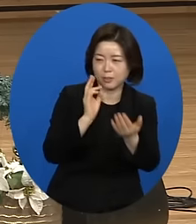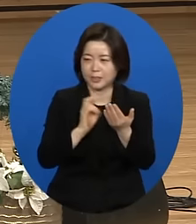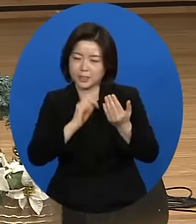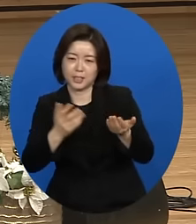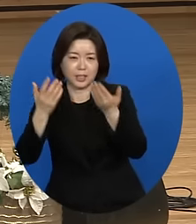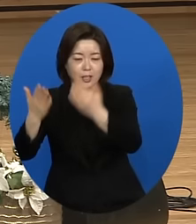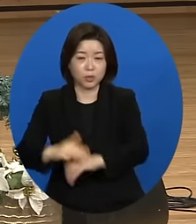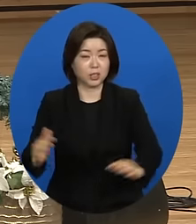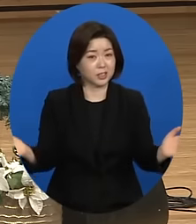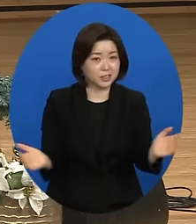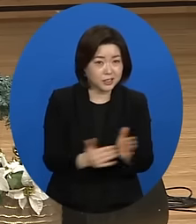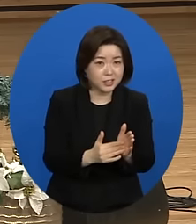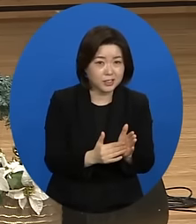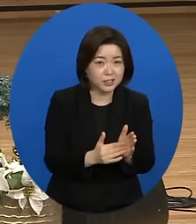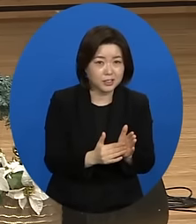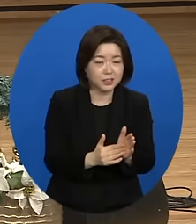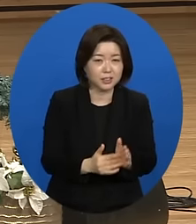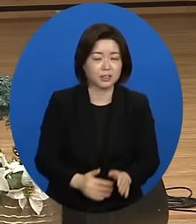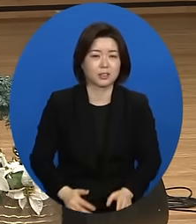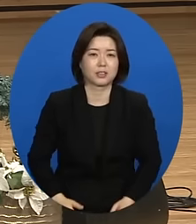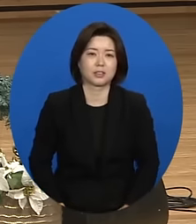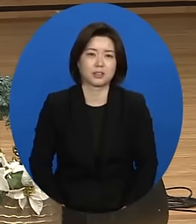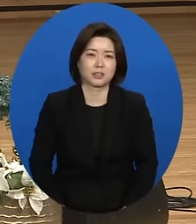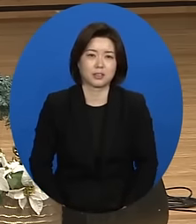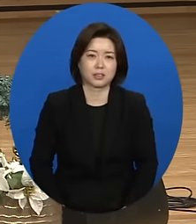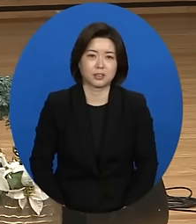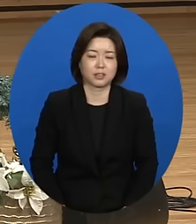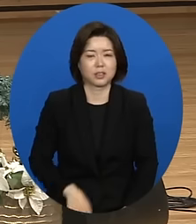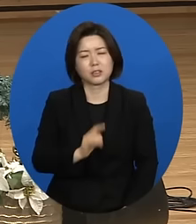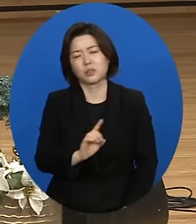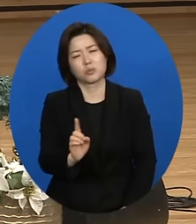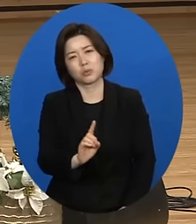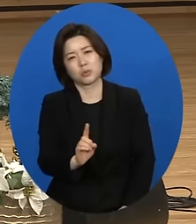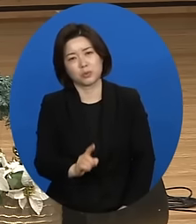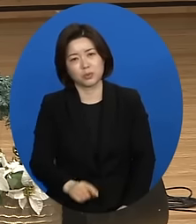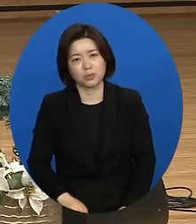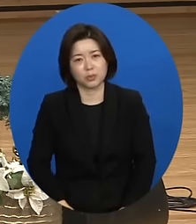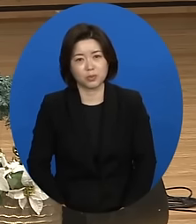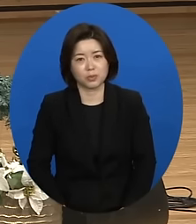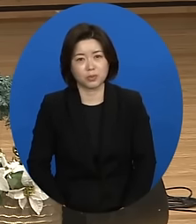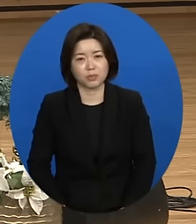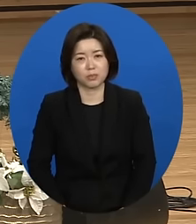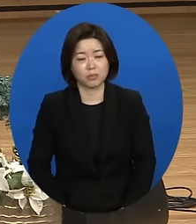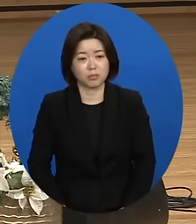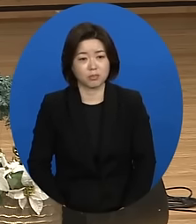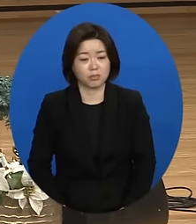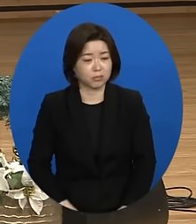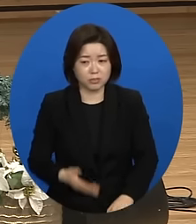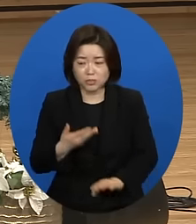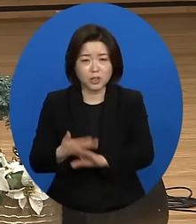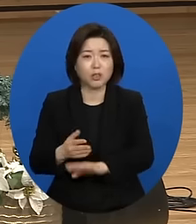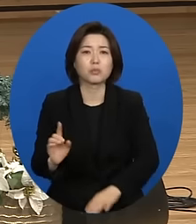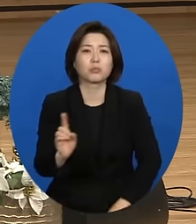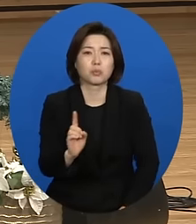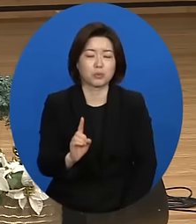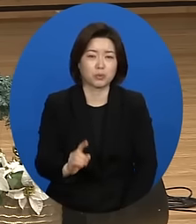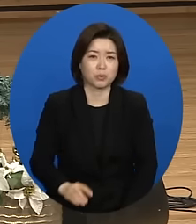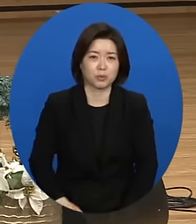것으로 끝난다면 그게 뭐죠? 뭐가 달라요?